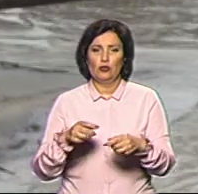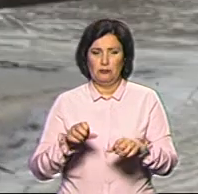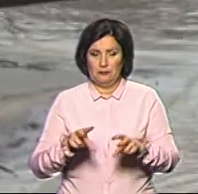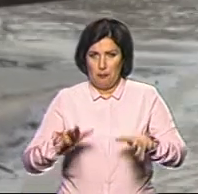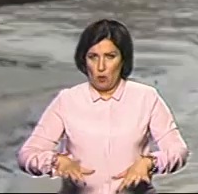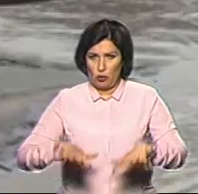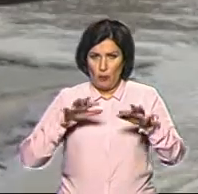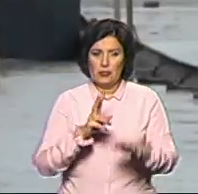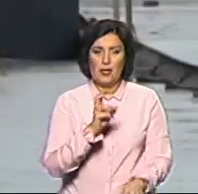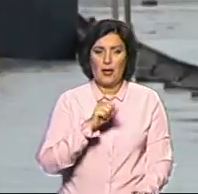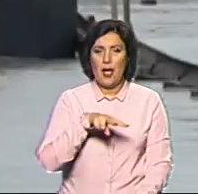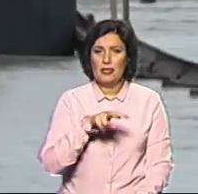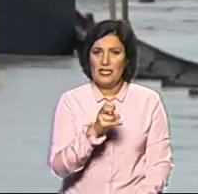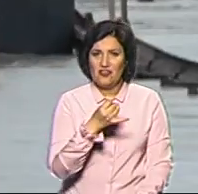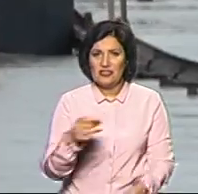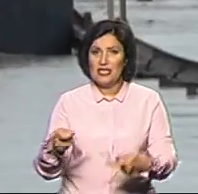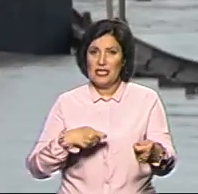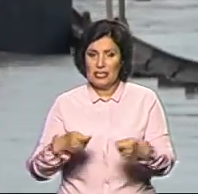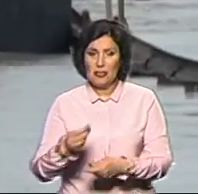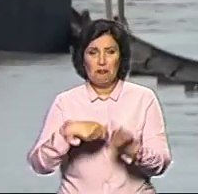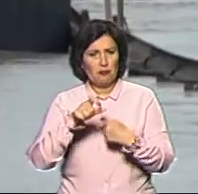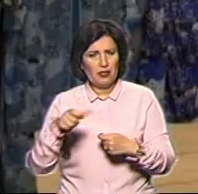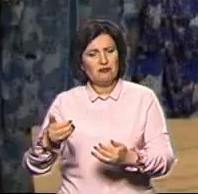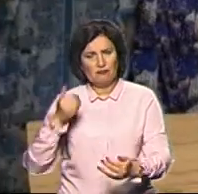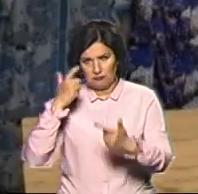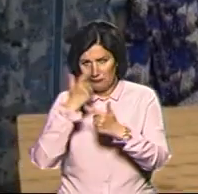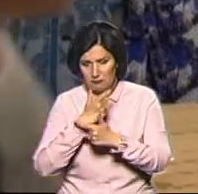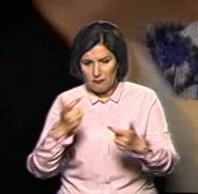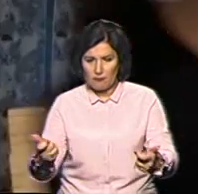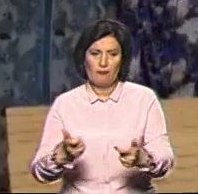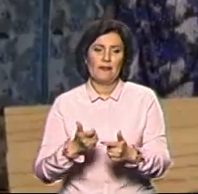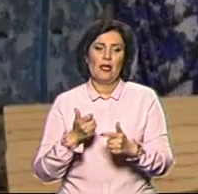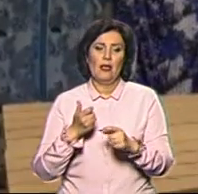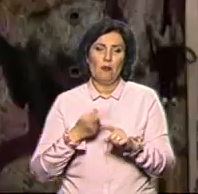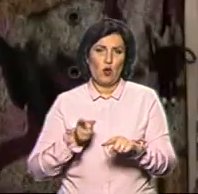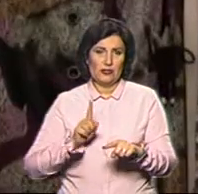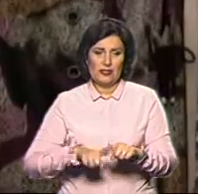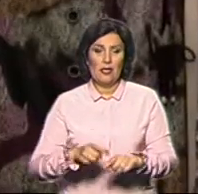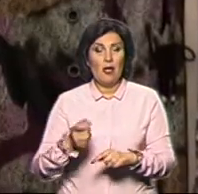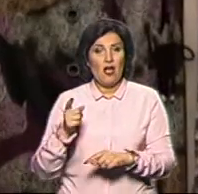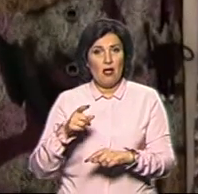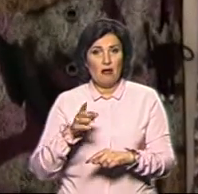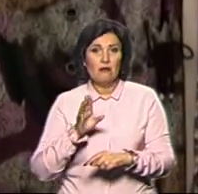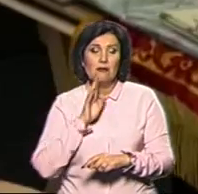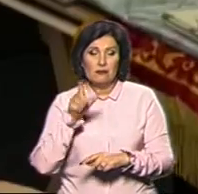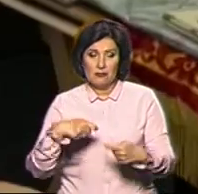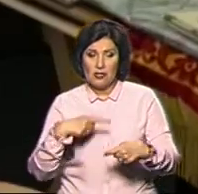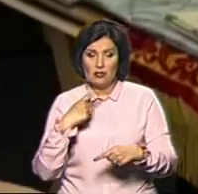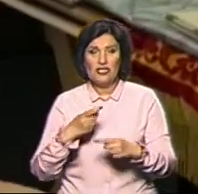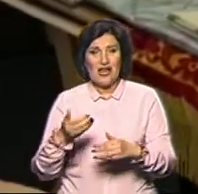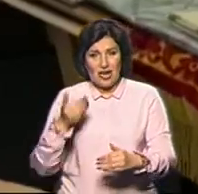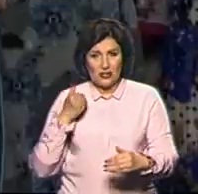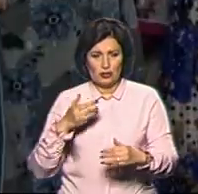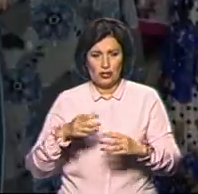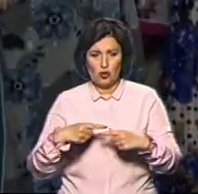словами директора Ігоря Маслянчука, підприємців завчасно попередили про це. Ольга Тимофійчук каже, раніше підняла свій товар на 2-й поверх.